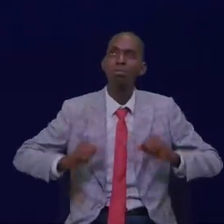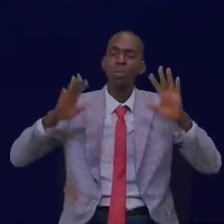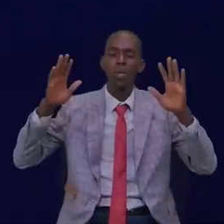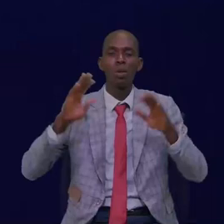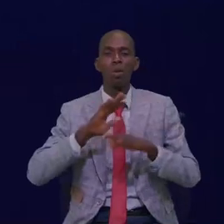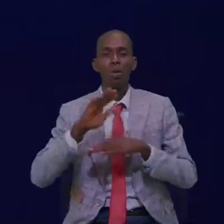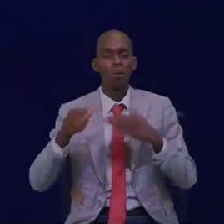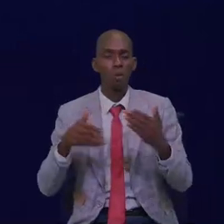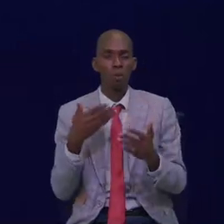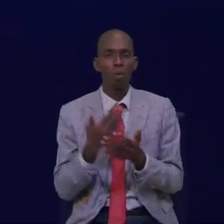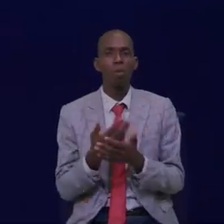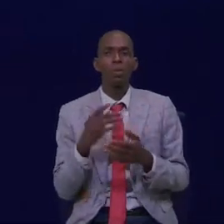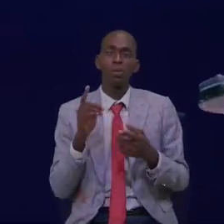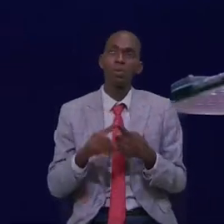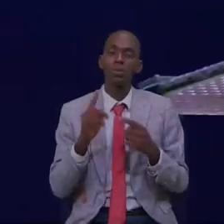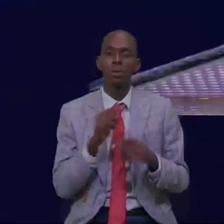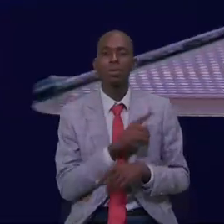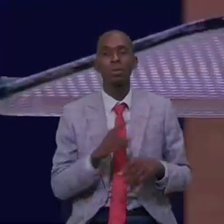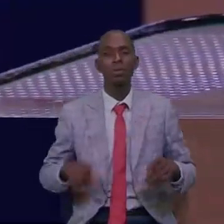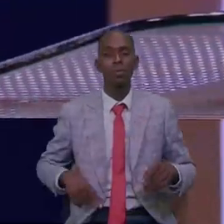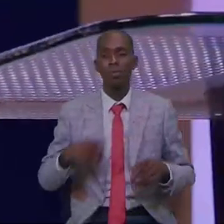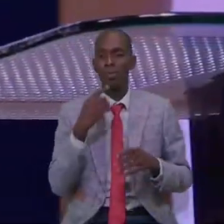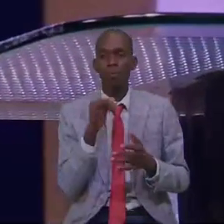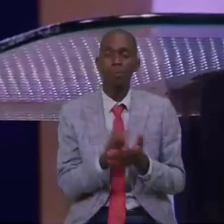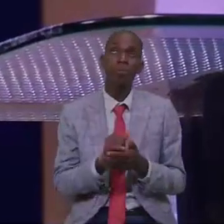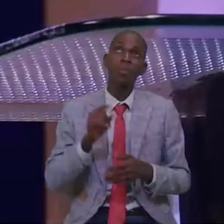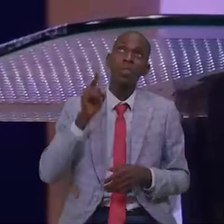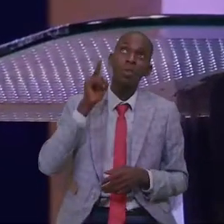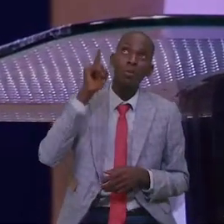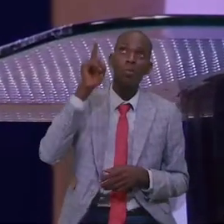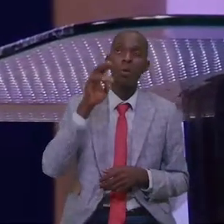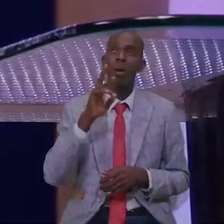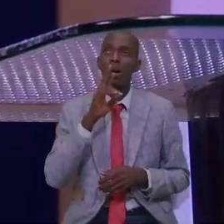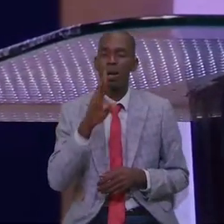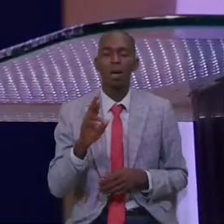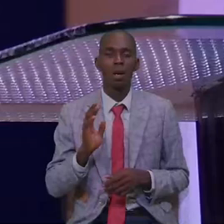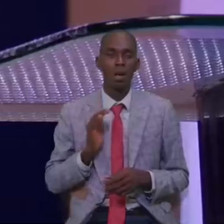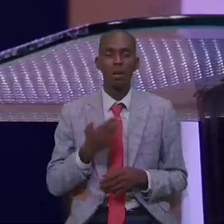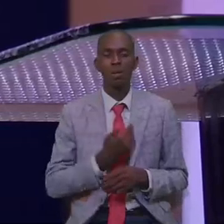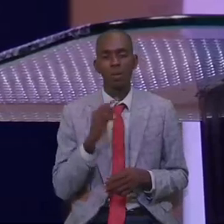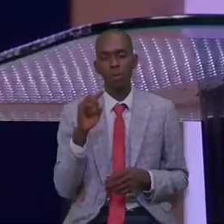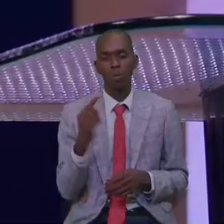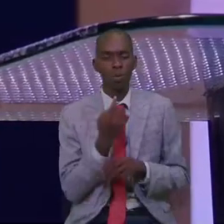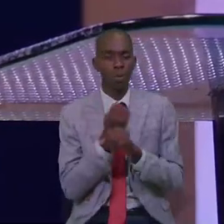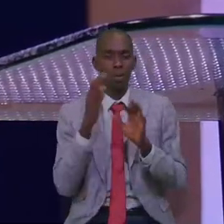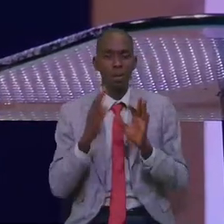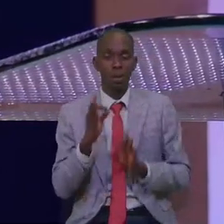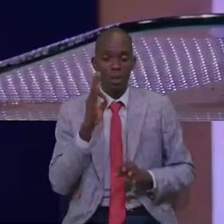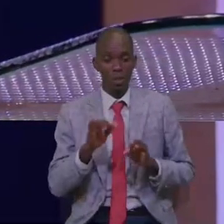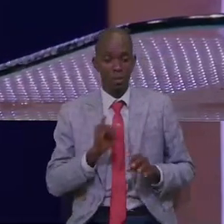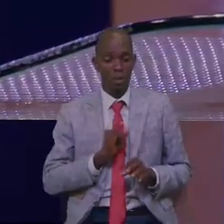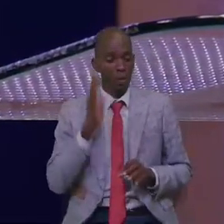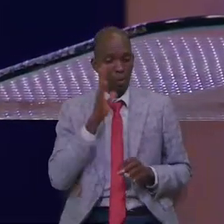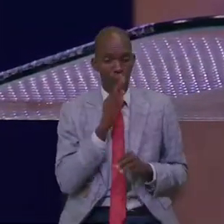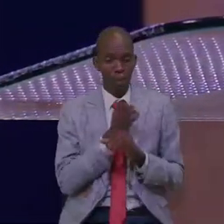sont abandonnés au Seigneur et ils disaient, tu es le seul sauveur. Si je dois être sauvé, c'est toi qui